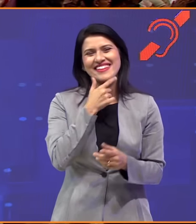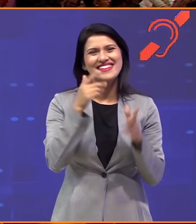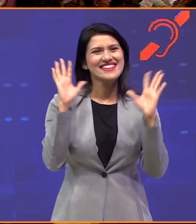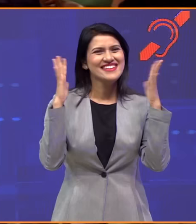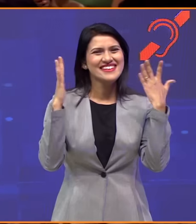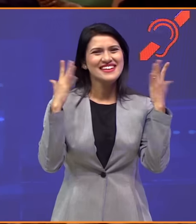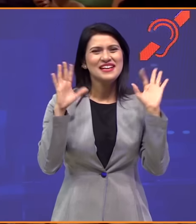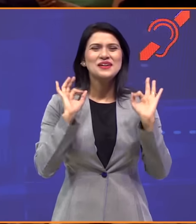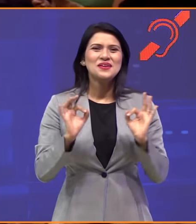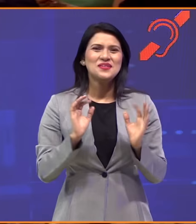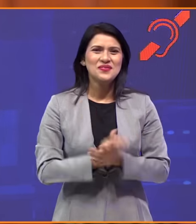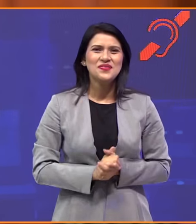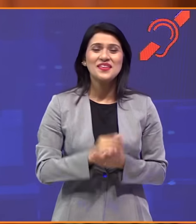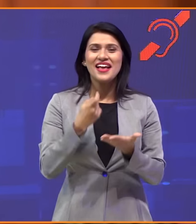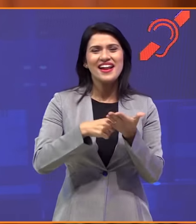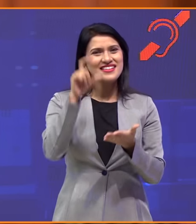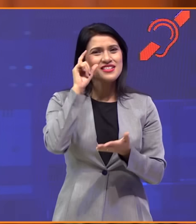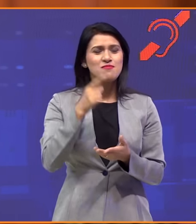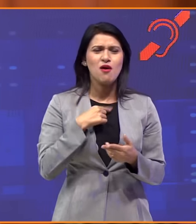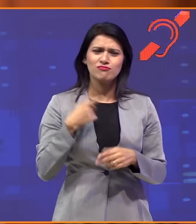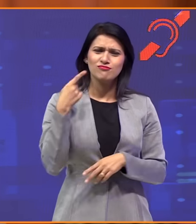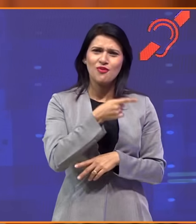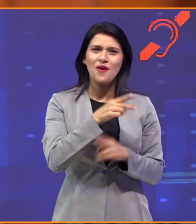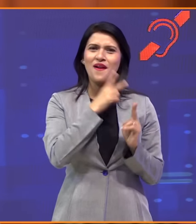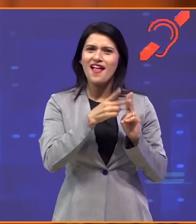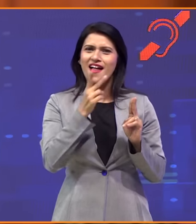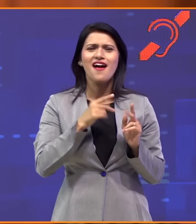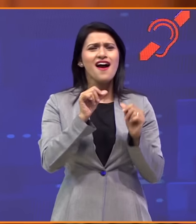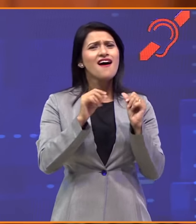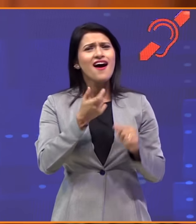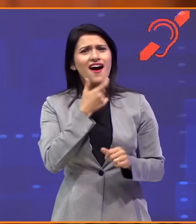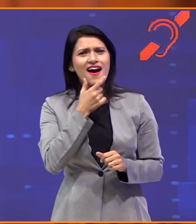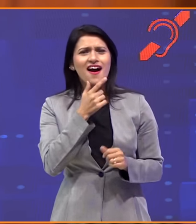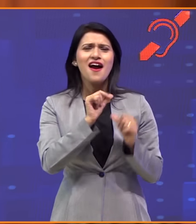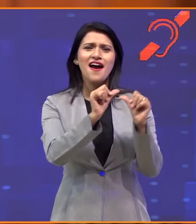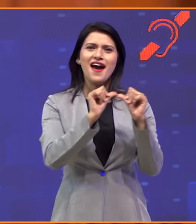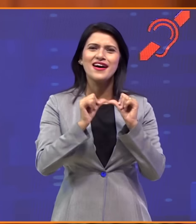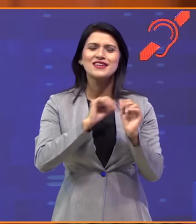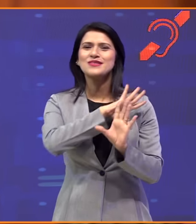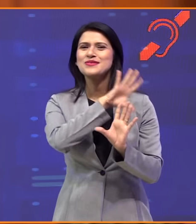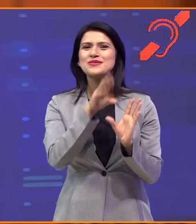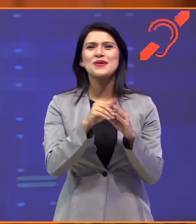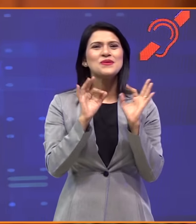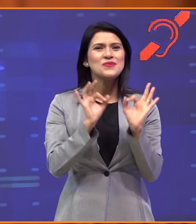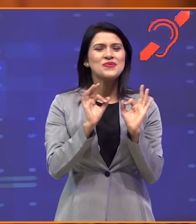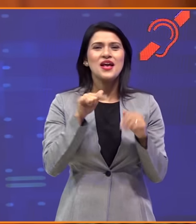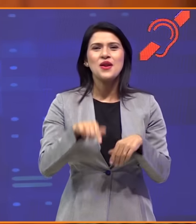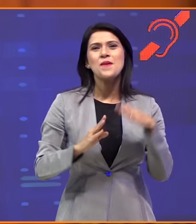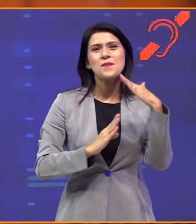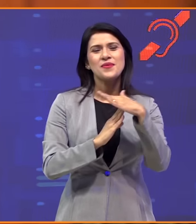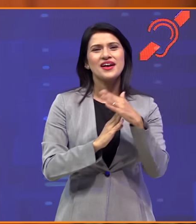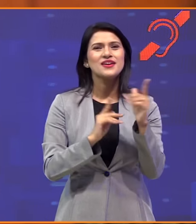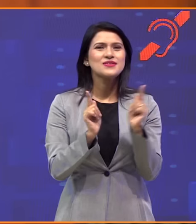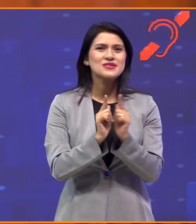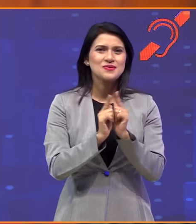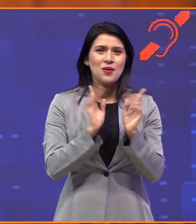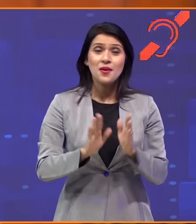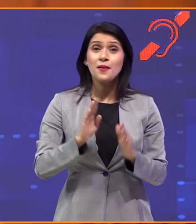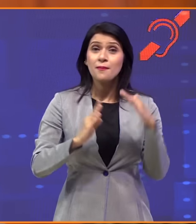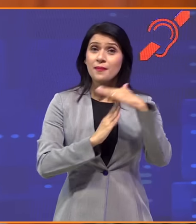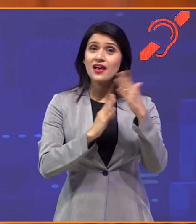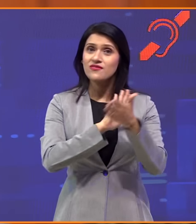मधु जी हमने आप पर हर तरह के इल्जाम लगाया और आपने बड़े मुस्कुरा के हंस के सवालों के जवाब दिए हम एक ब्रेक के रुकेंगे और ब्रेक के बाद